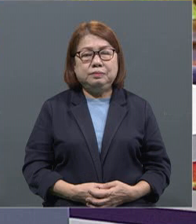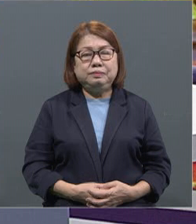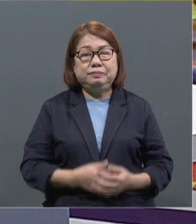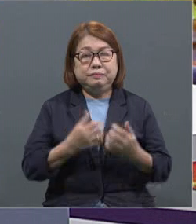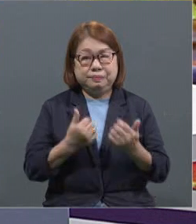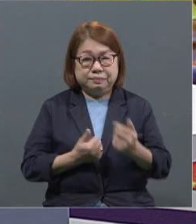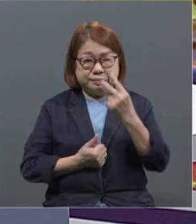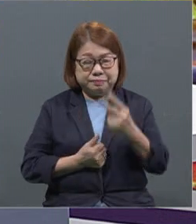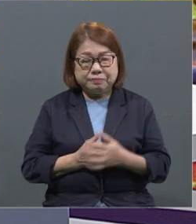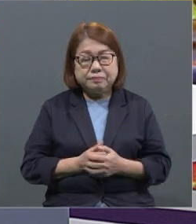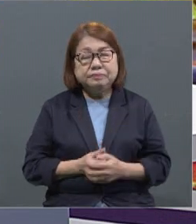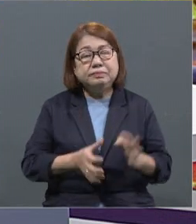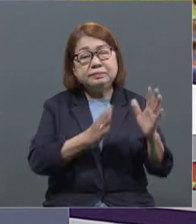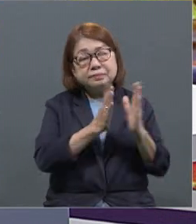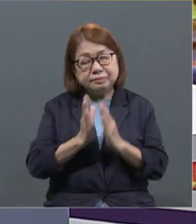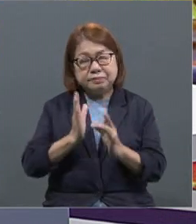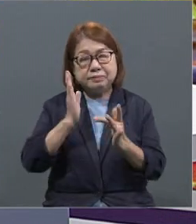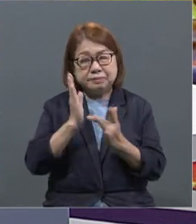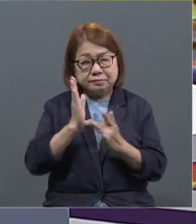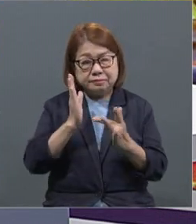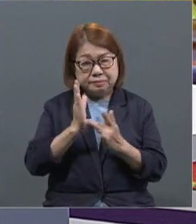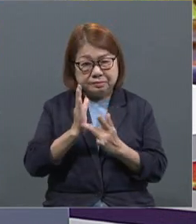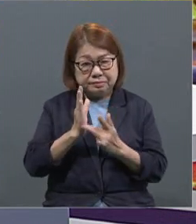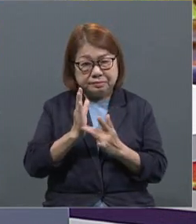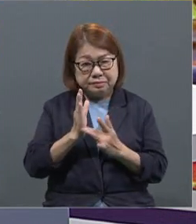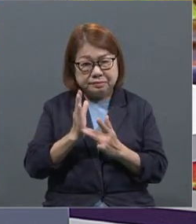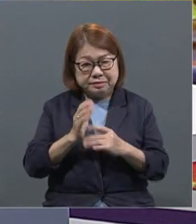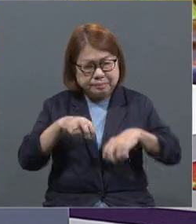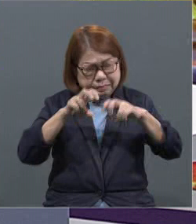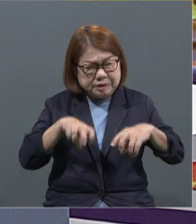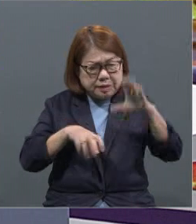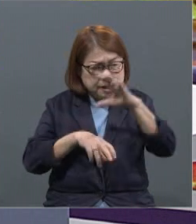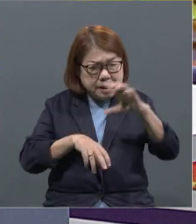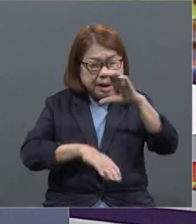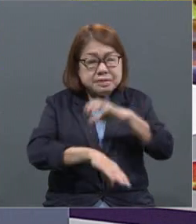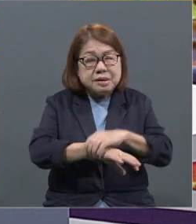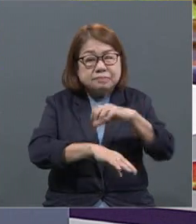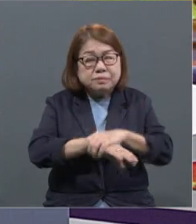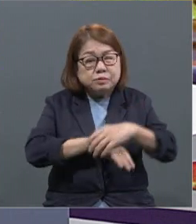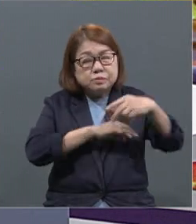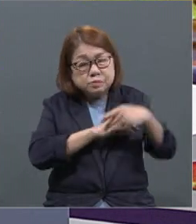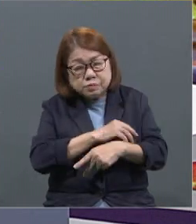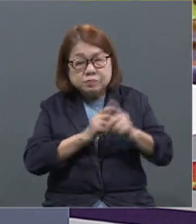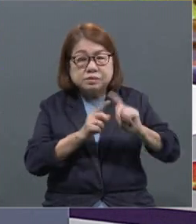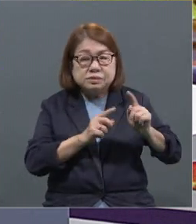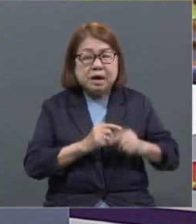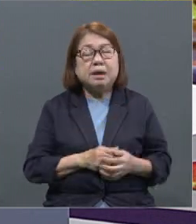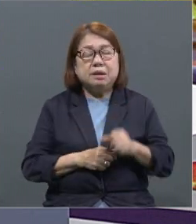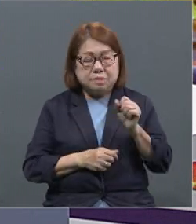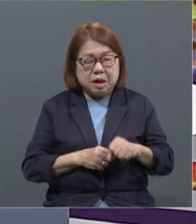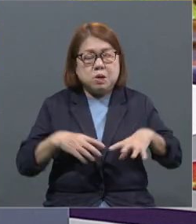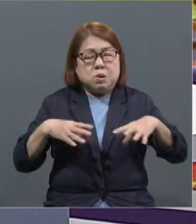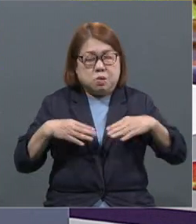ทีนี้มาดูเรื่องการนำเทคโนโลยีเข้ามาใช้ในการปราบรามการทุจริตกันบ้างนะจริงๆก็ต้องยอมรับแบบนี้ก่อนว่าทุกวันนี้เนี่ยมีการนำ